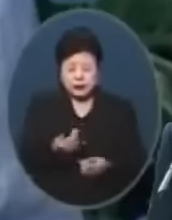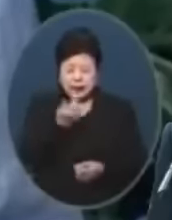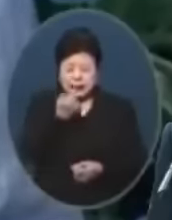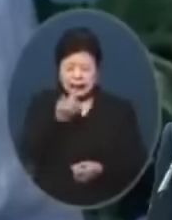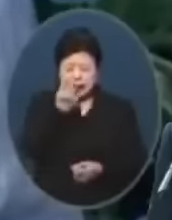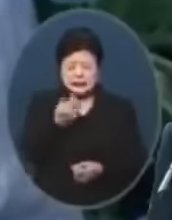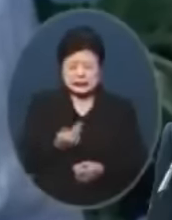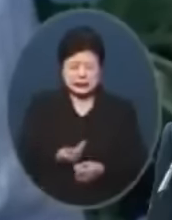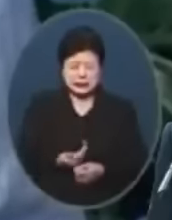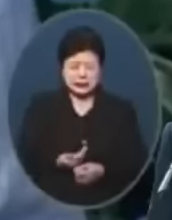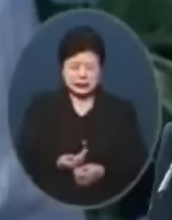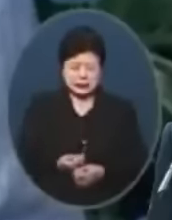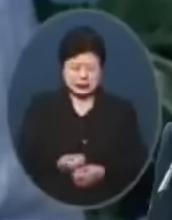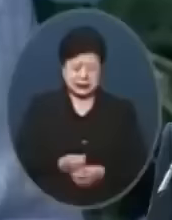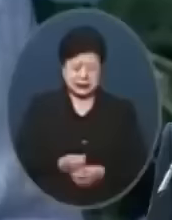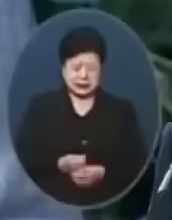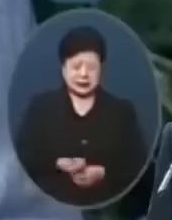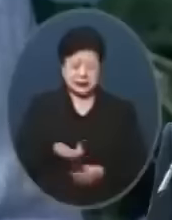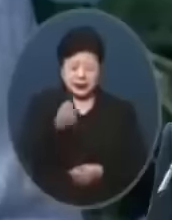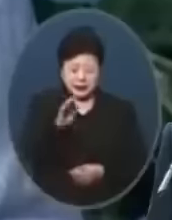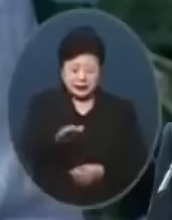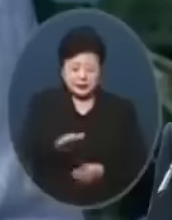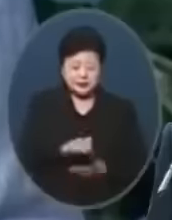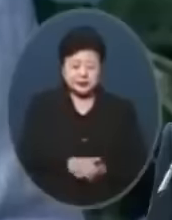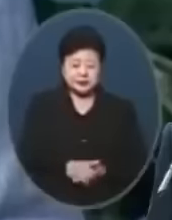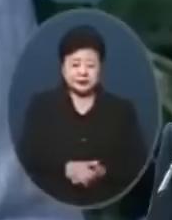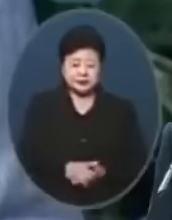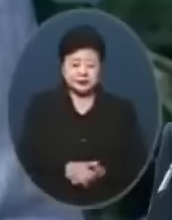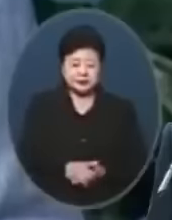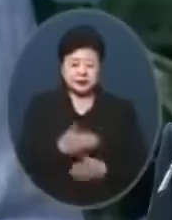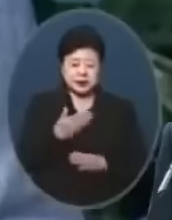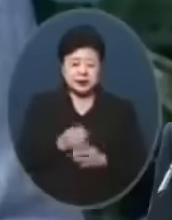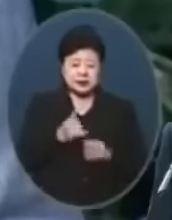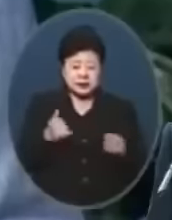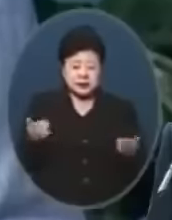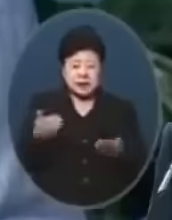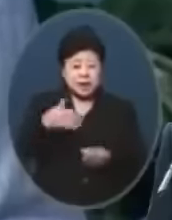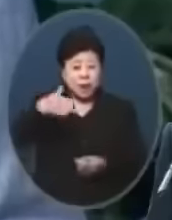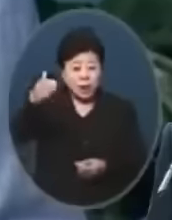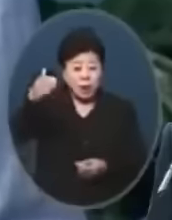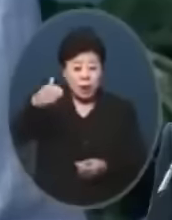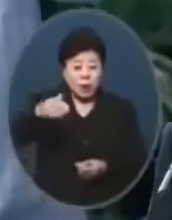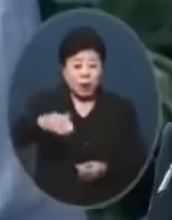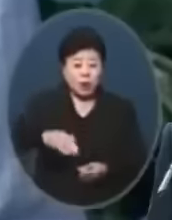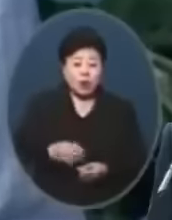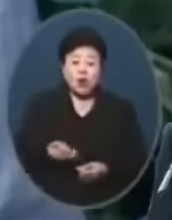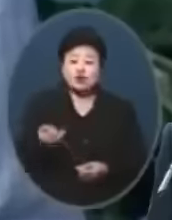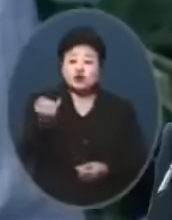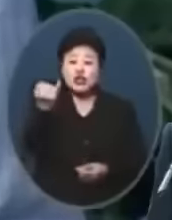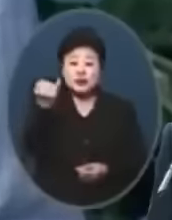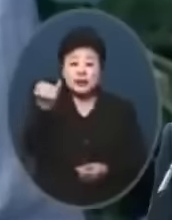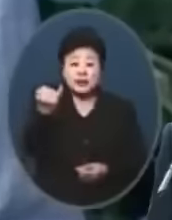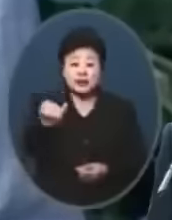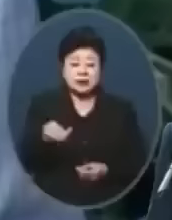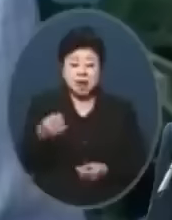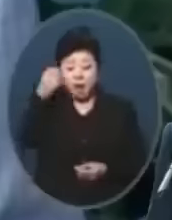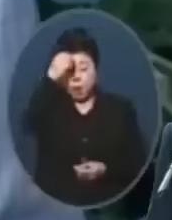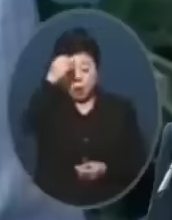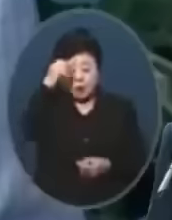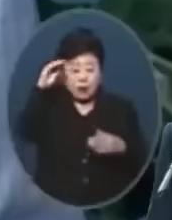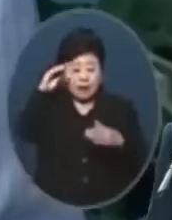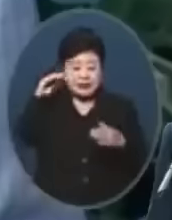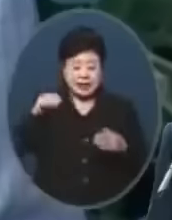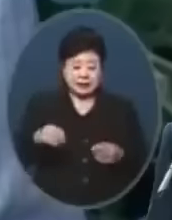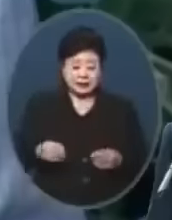자꾸 납니다. 그런데 다른 분들은 다 일하러 나가고 저희 누님께서 고등학교를